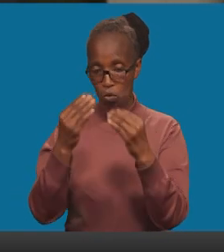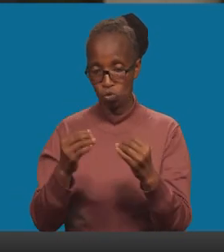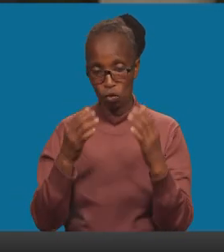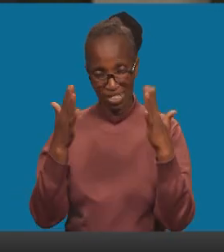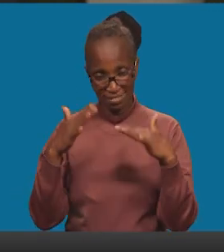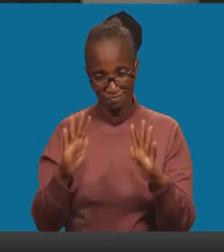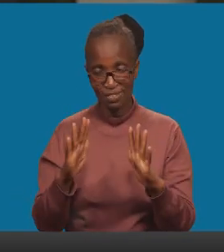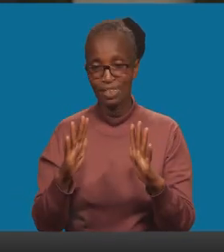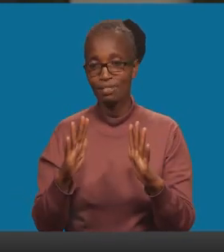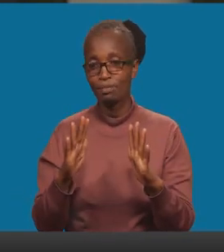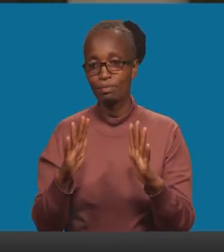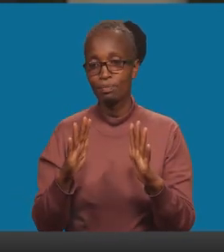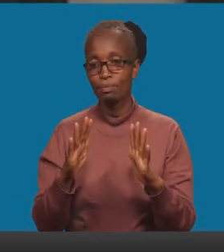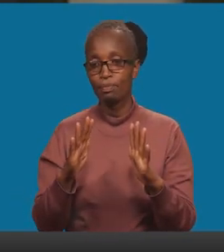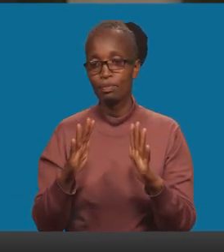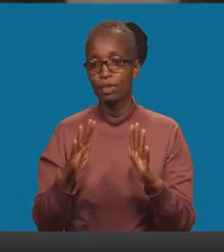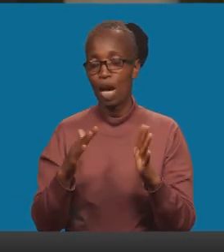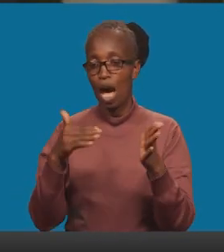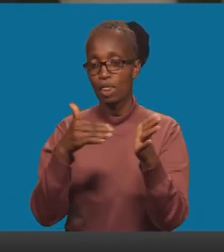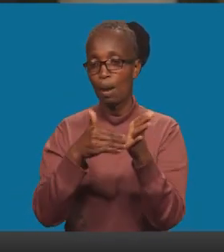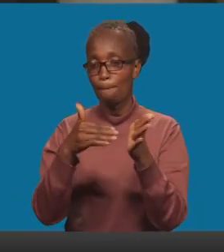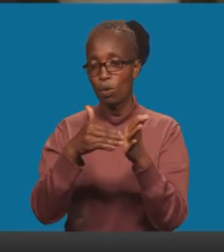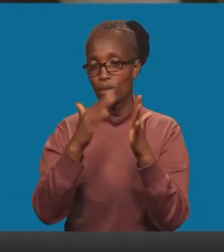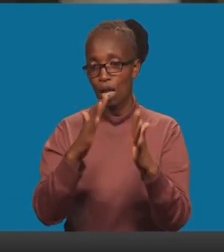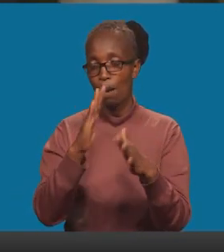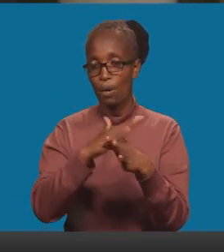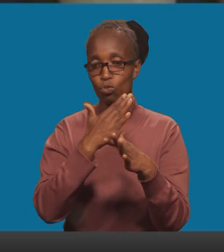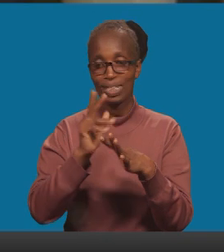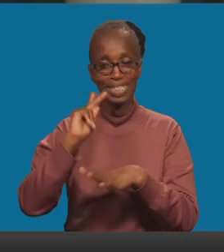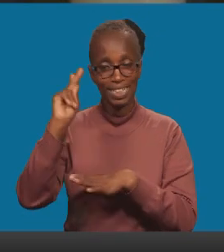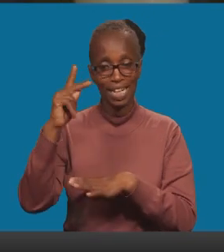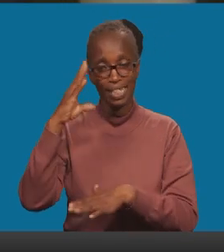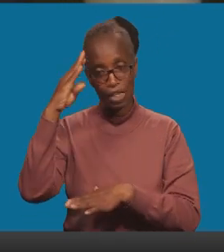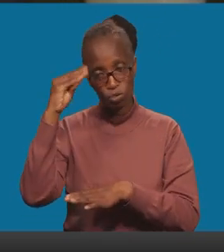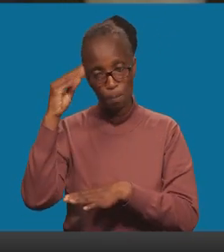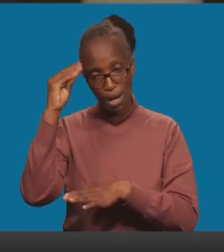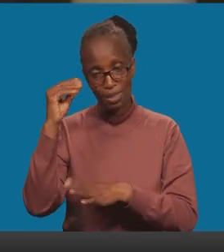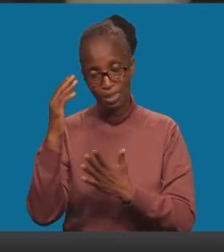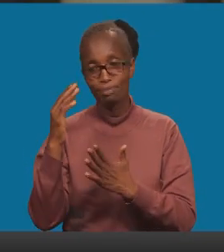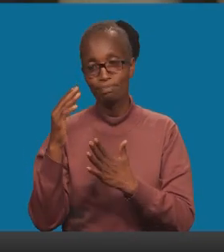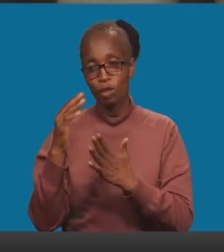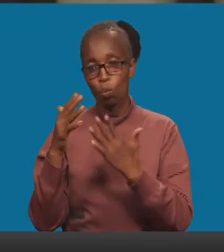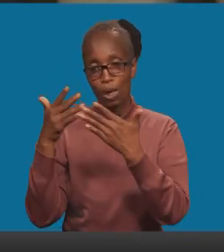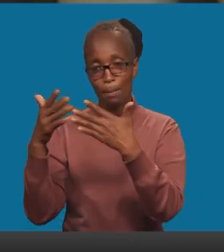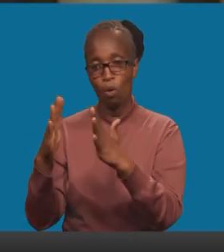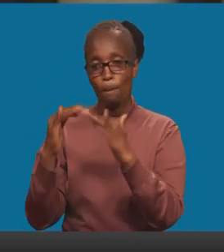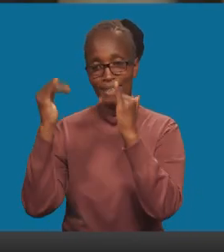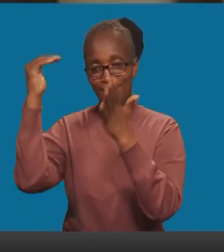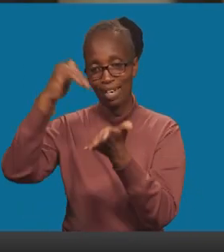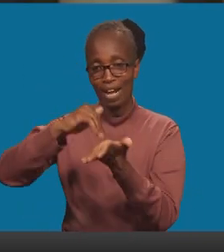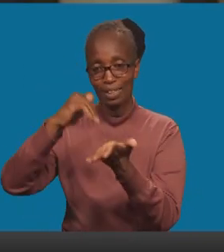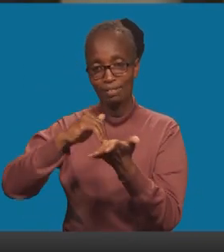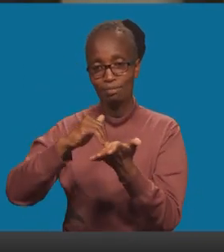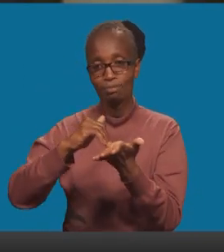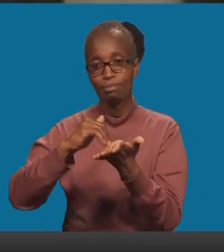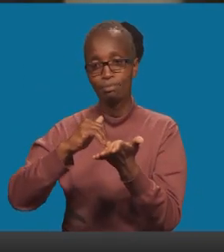have resolved that the border between Kenya and Somalia will